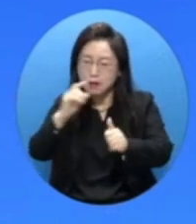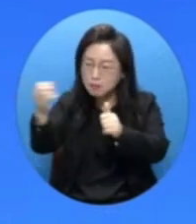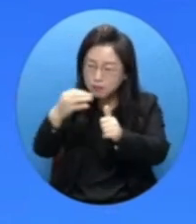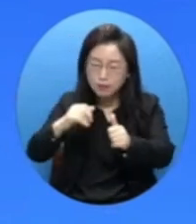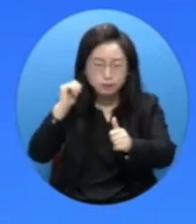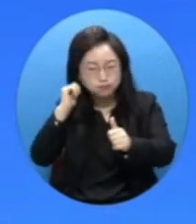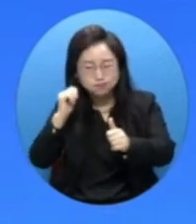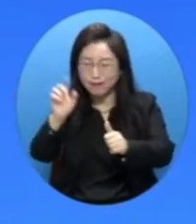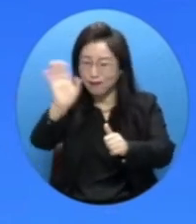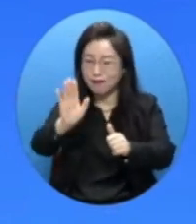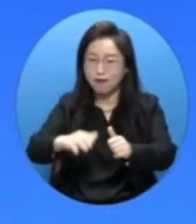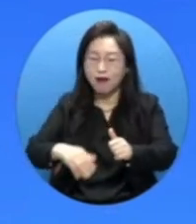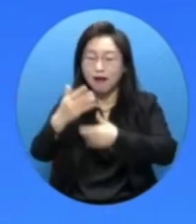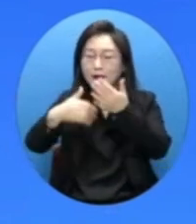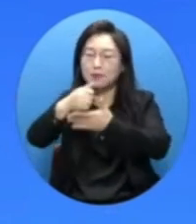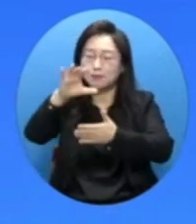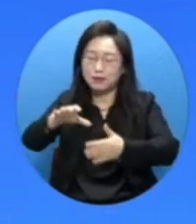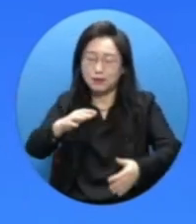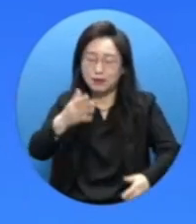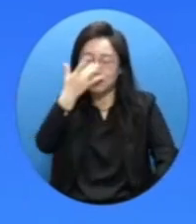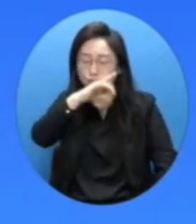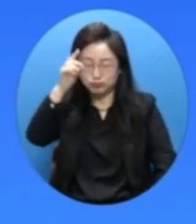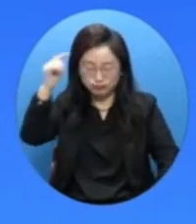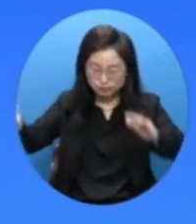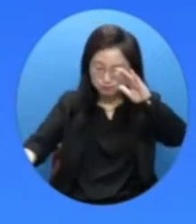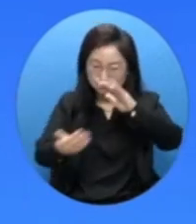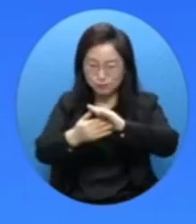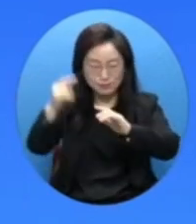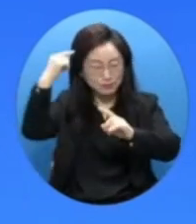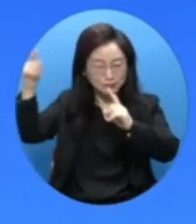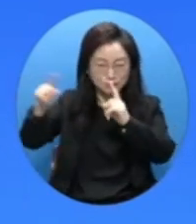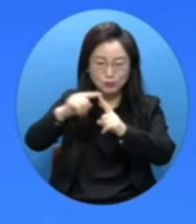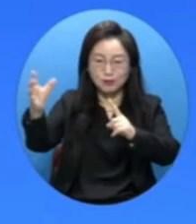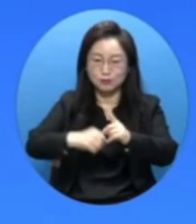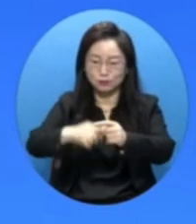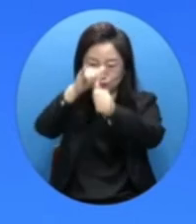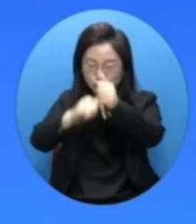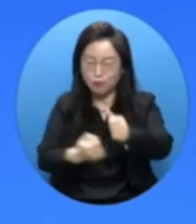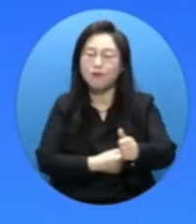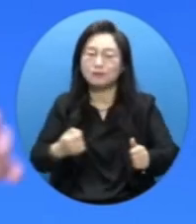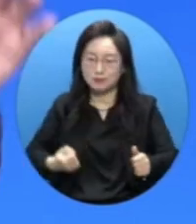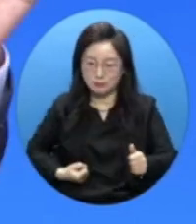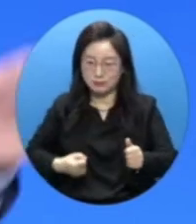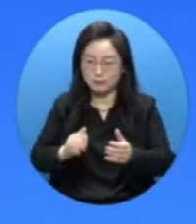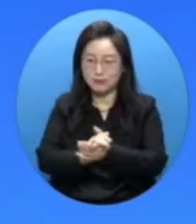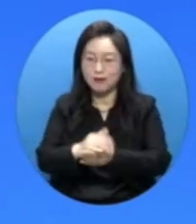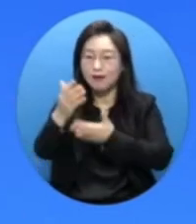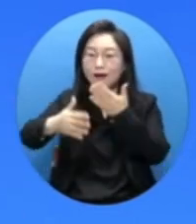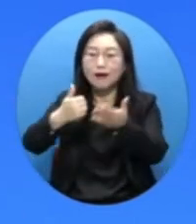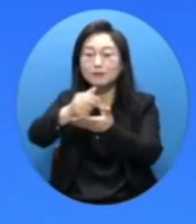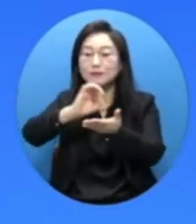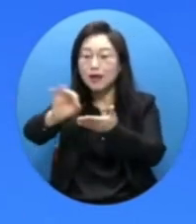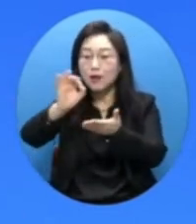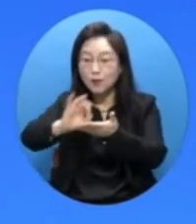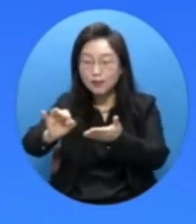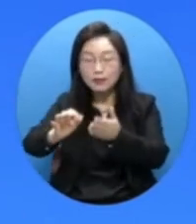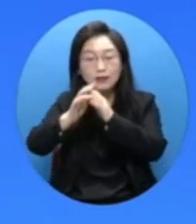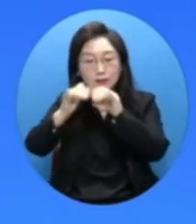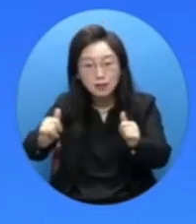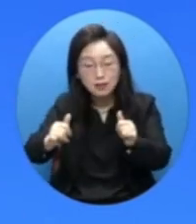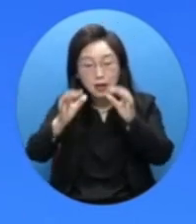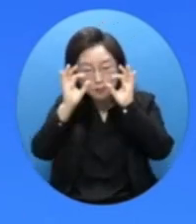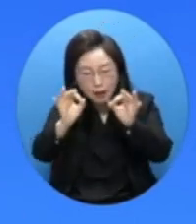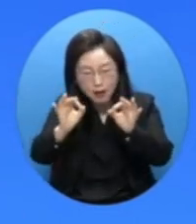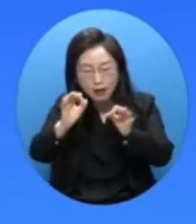하나님께 절대 긍정의 믿음을 갖고 충성헌 지난 주님의 귀한 일꾼이었던 것입니다 하나님께서 사용한 하나님의 사람들은 하나님